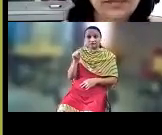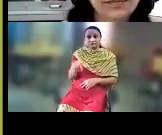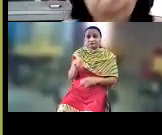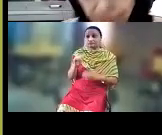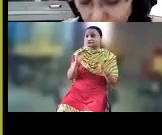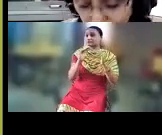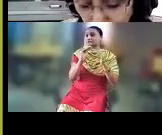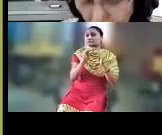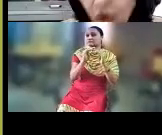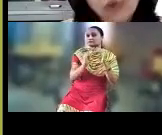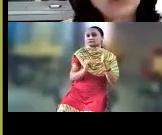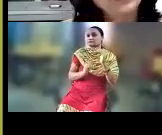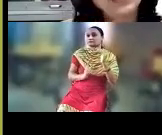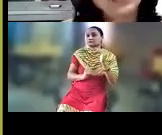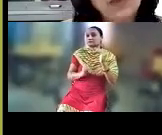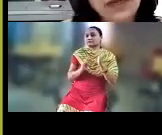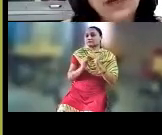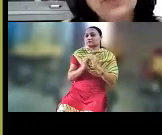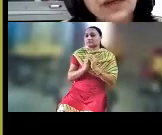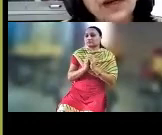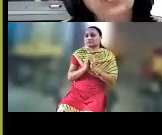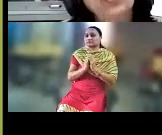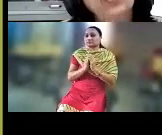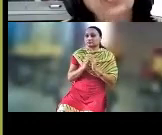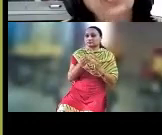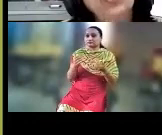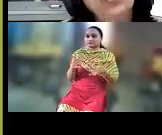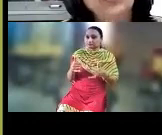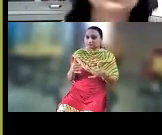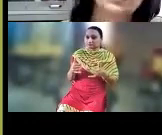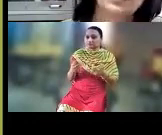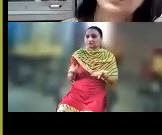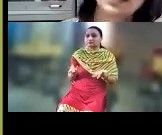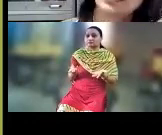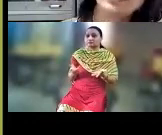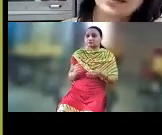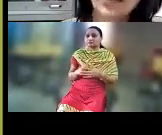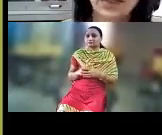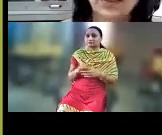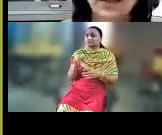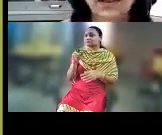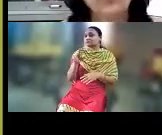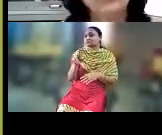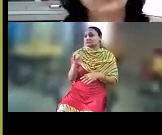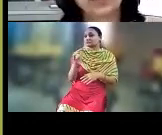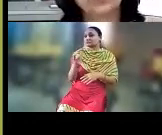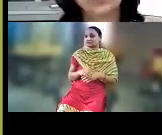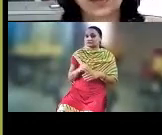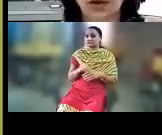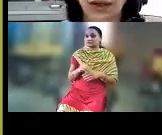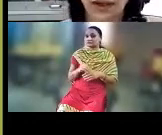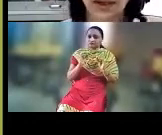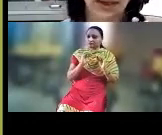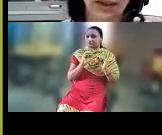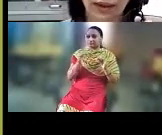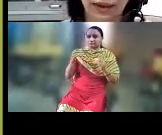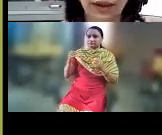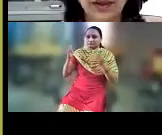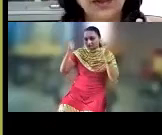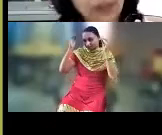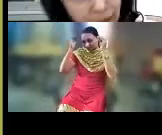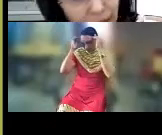सकें। और खेल में भी हम क्या और कैसे खेलें। खेल का मतलब ये नहीं है कि हम उन्हें बढ़िया बढ़िया खिलौने ला करके देते